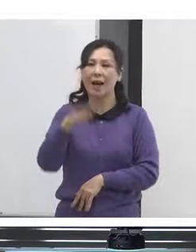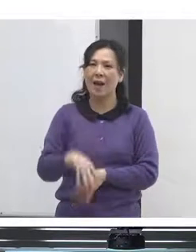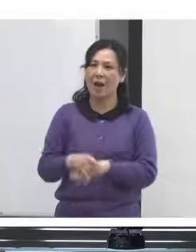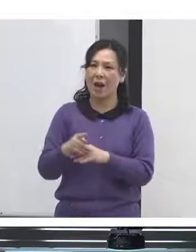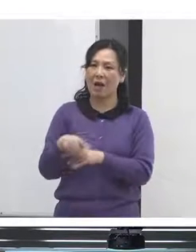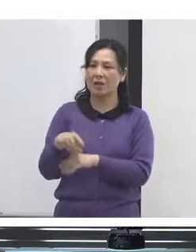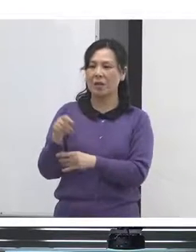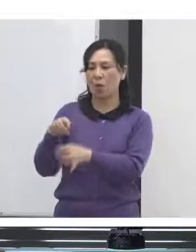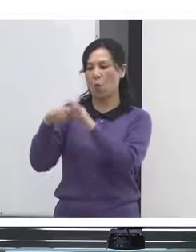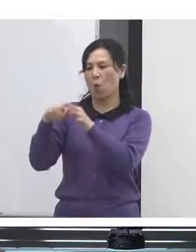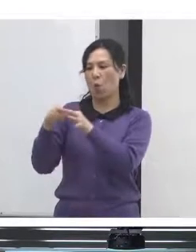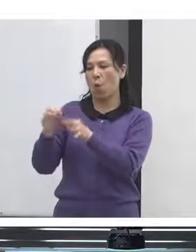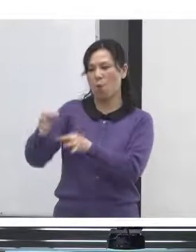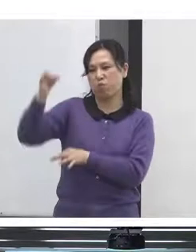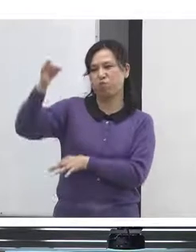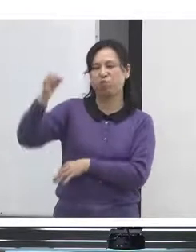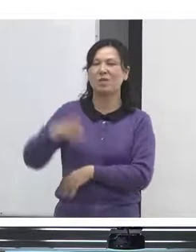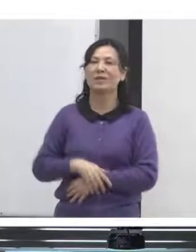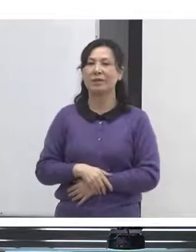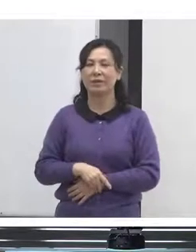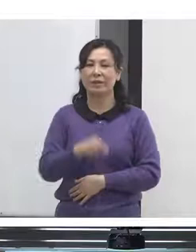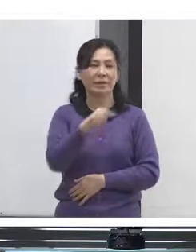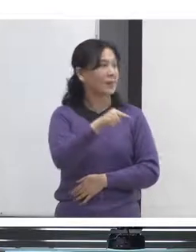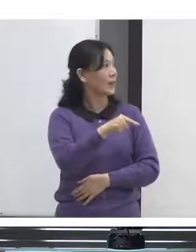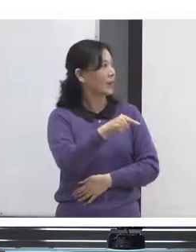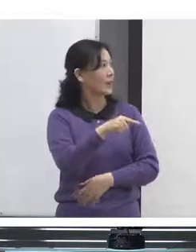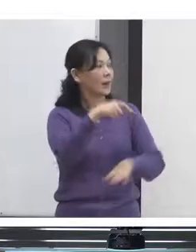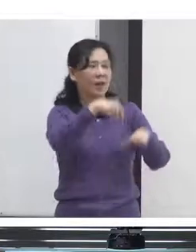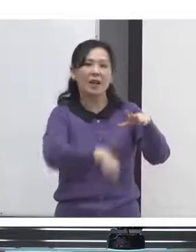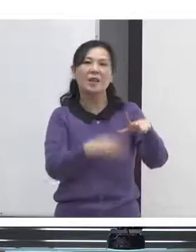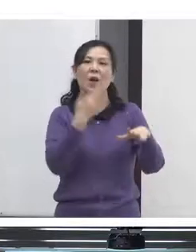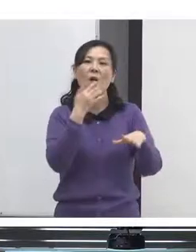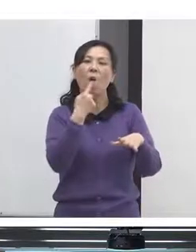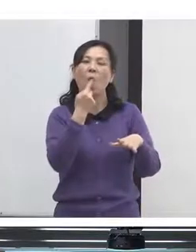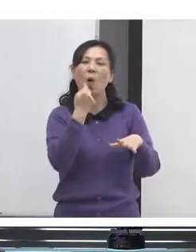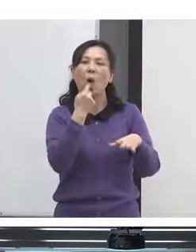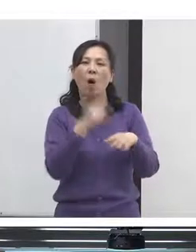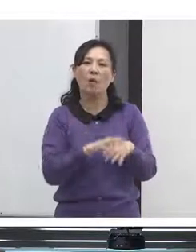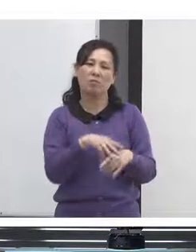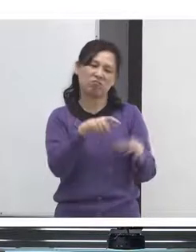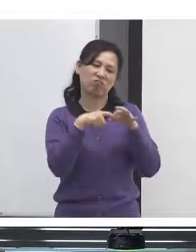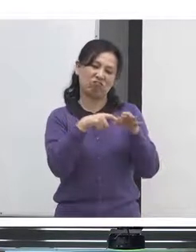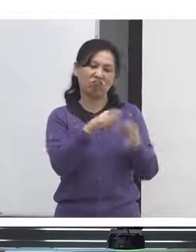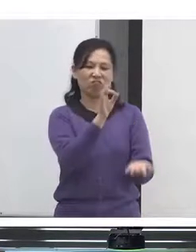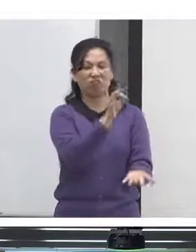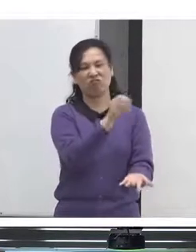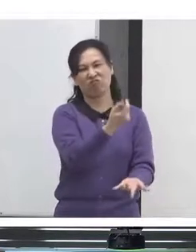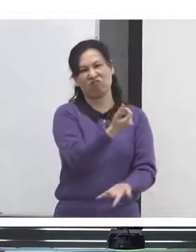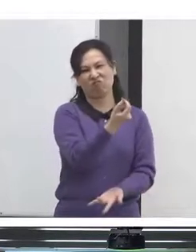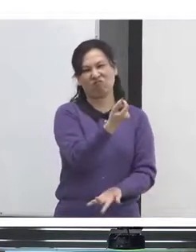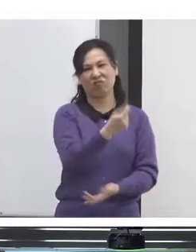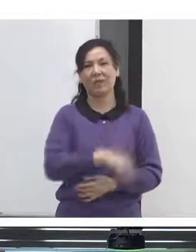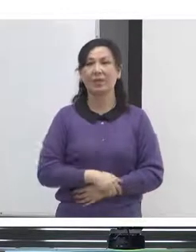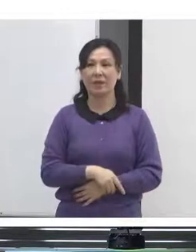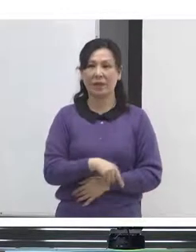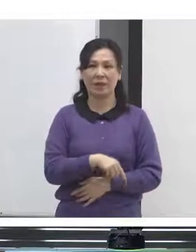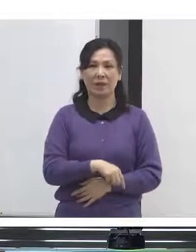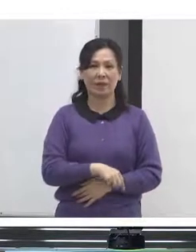的地区，那深红色这部分就是相对比较低收入的一个区域。然后再来的话就